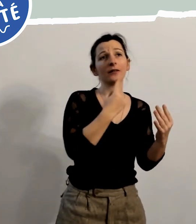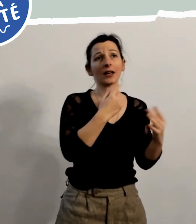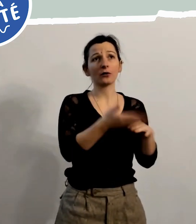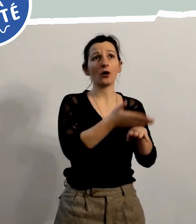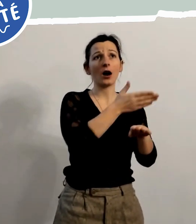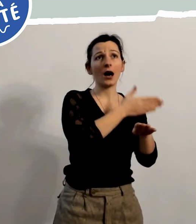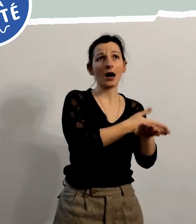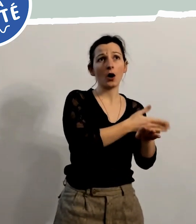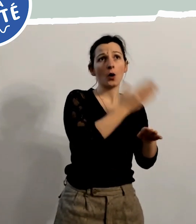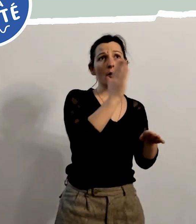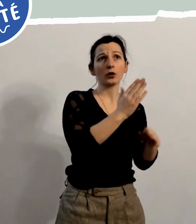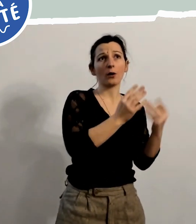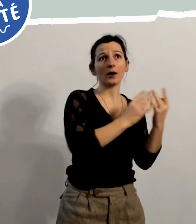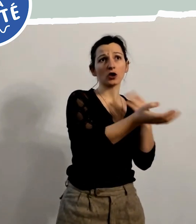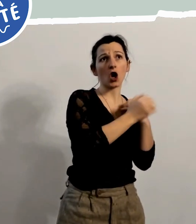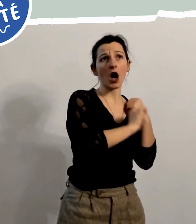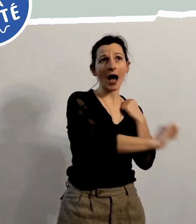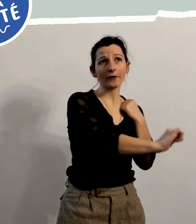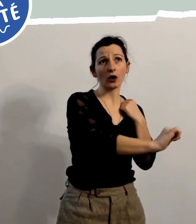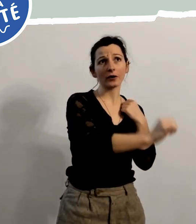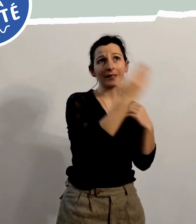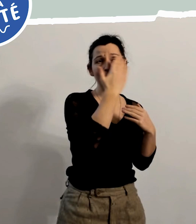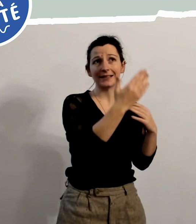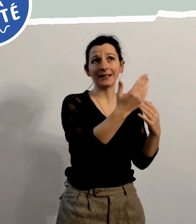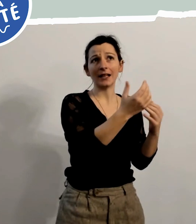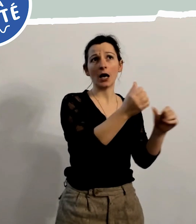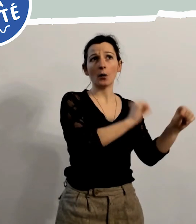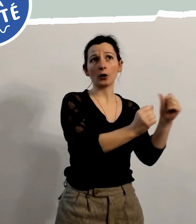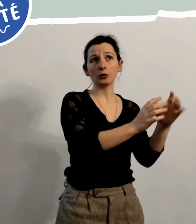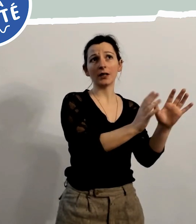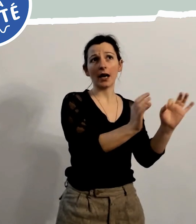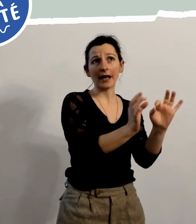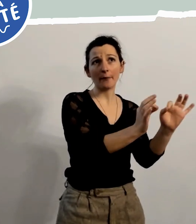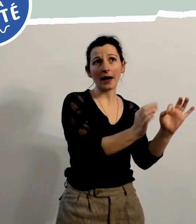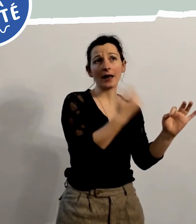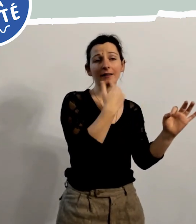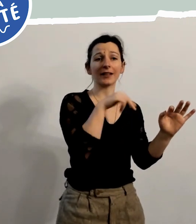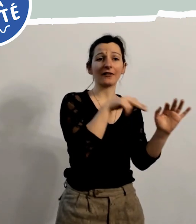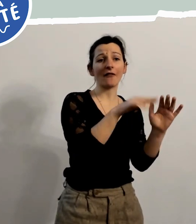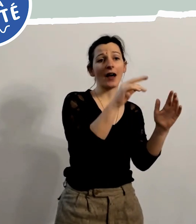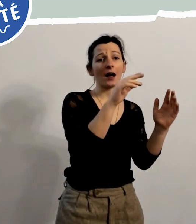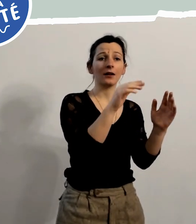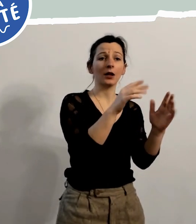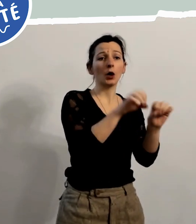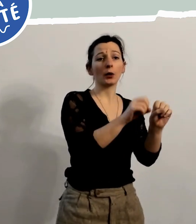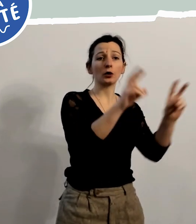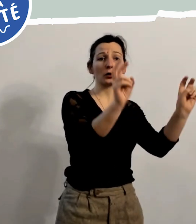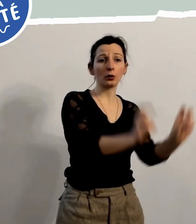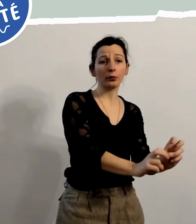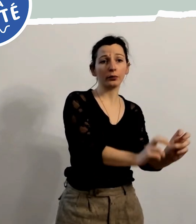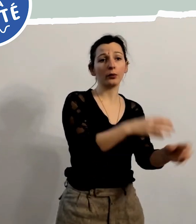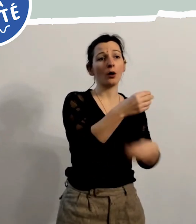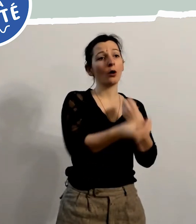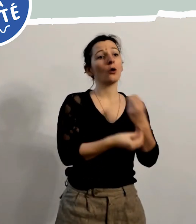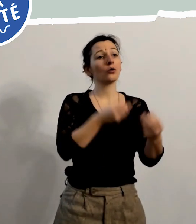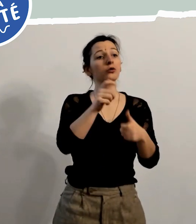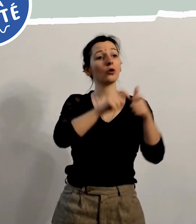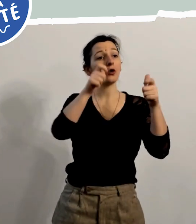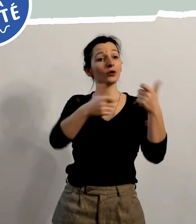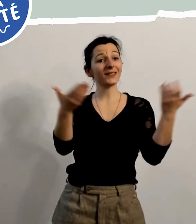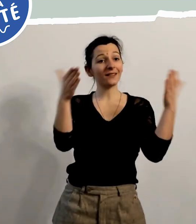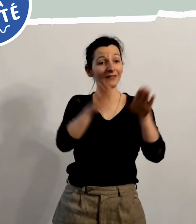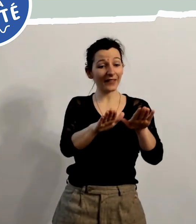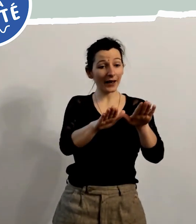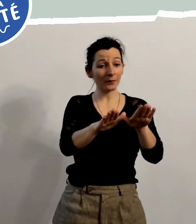de manière intensive. Si on l'a pas et si on n'a pas de plan B, tout de suite, ça va avoir des problèmes. Ou alors, est-ce qu'on ferme les usines qui produisent, mais ça va